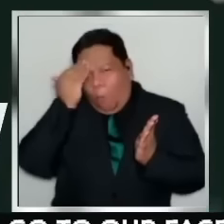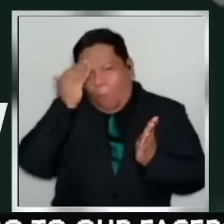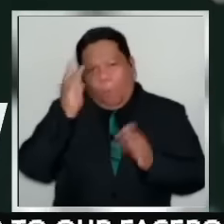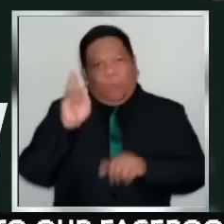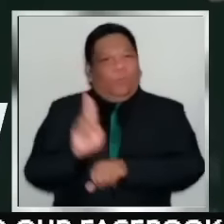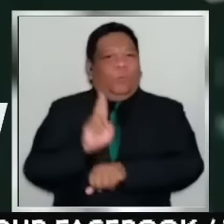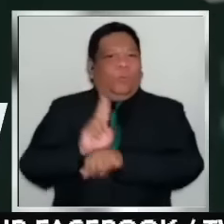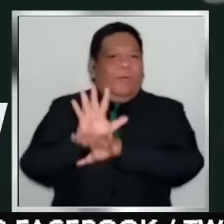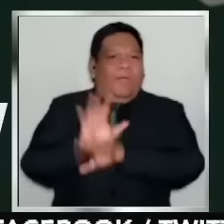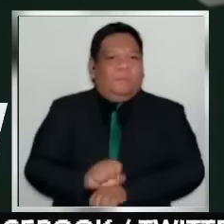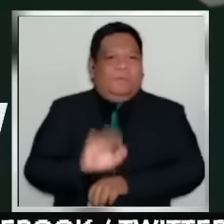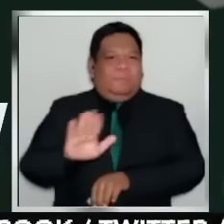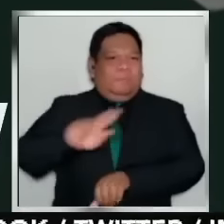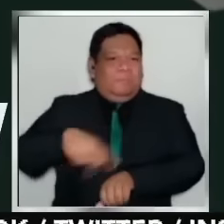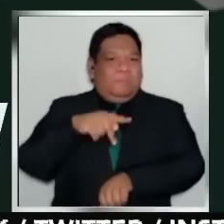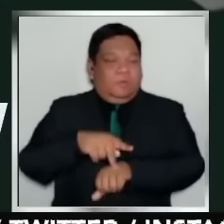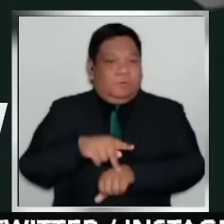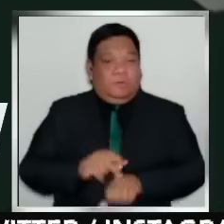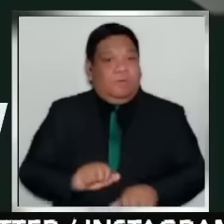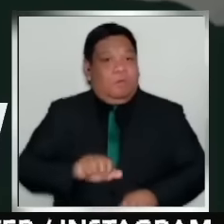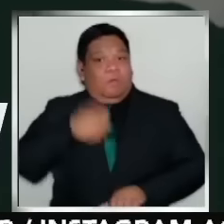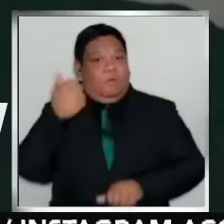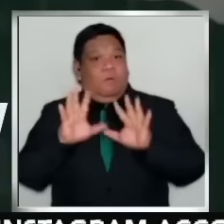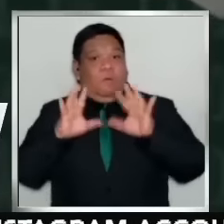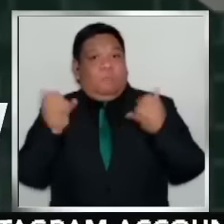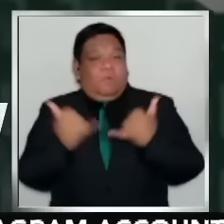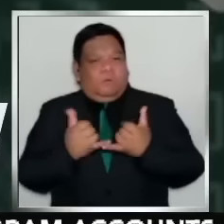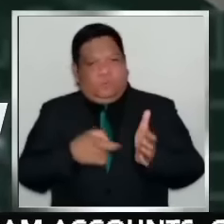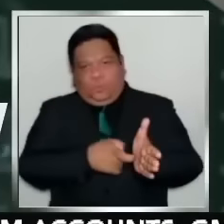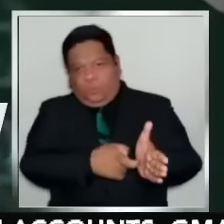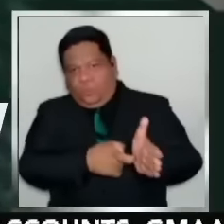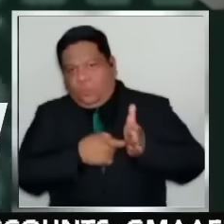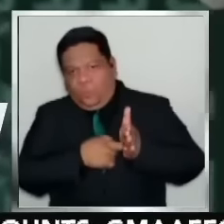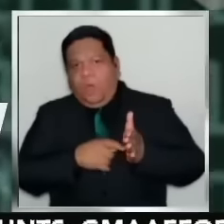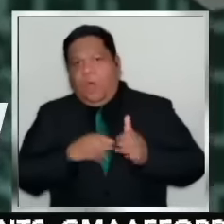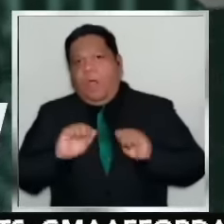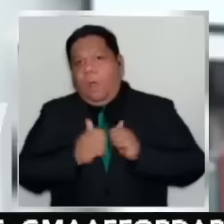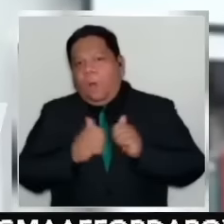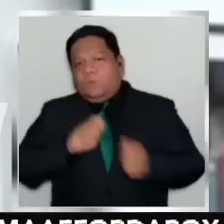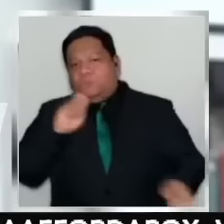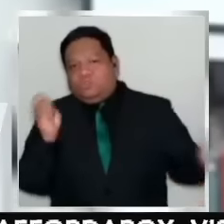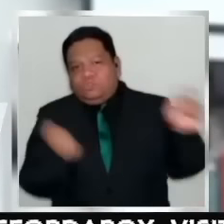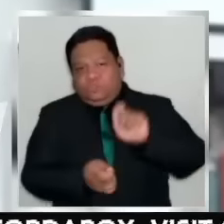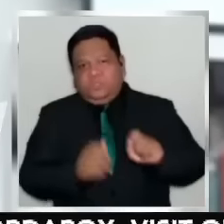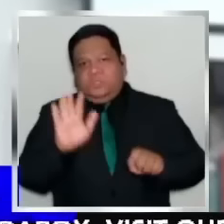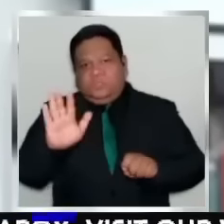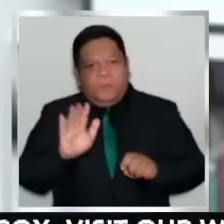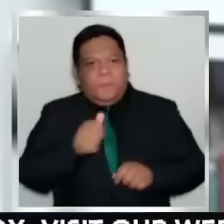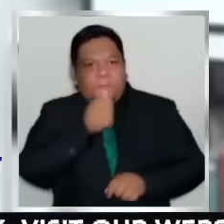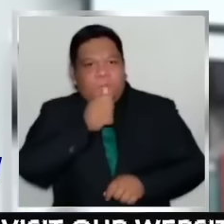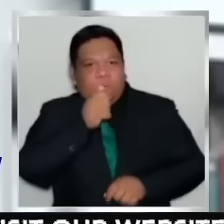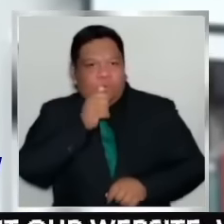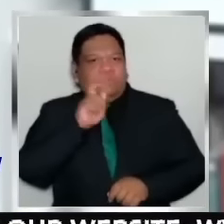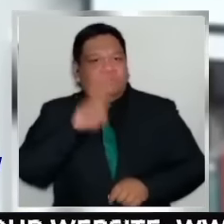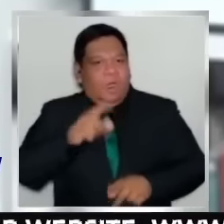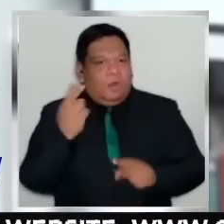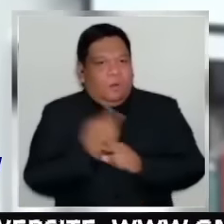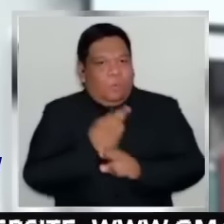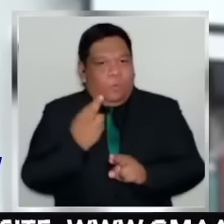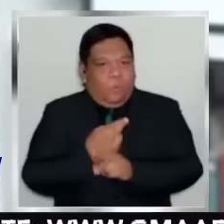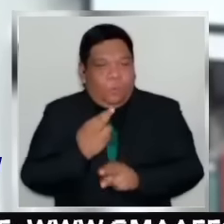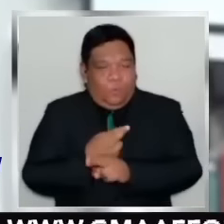ang ibang kumpanya may requirement sa regular na pagbabago ng password. Sinasabi nila na dapat minimum ng characters